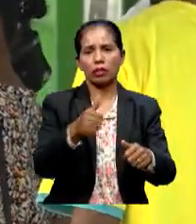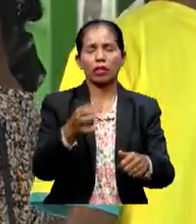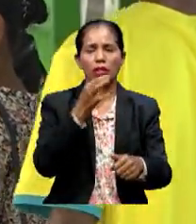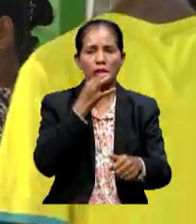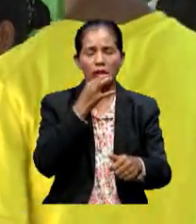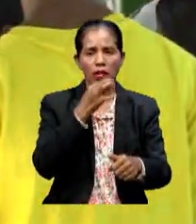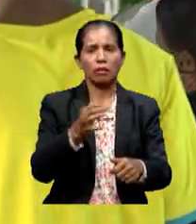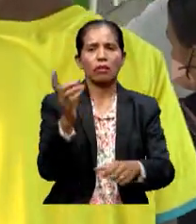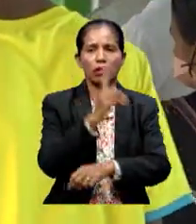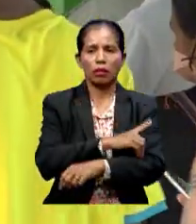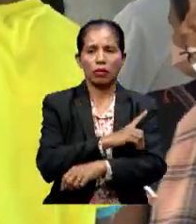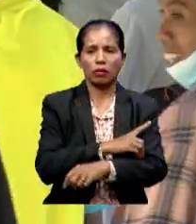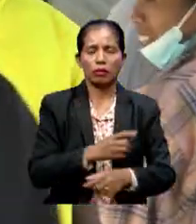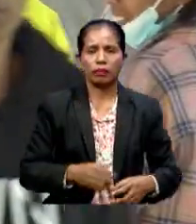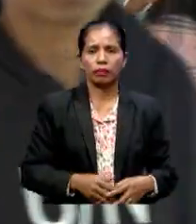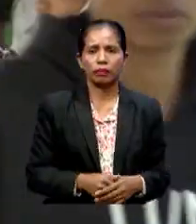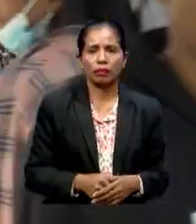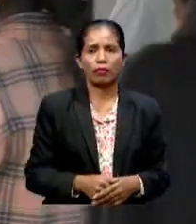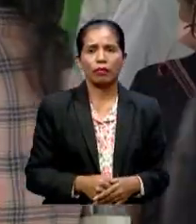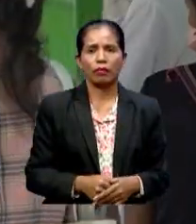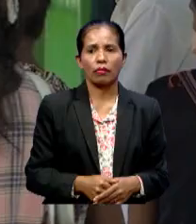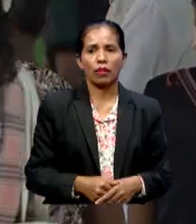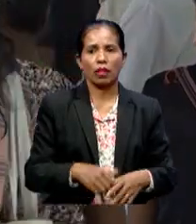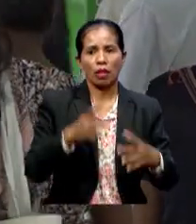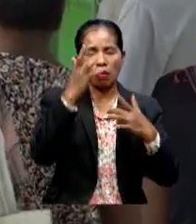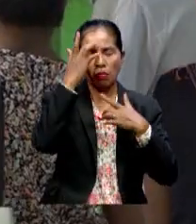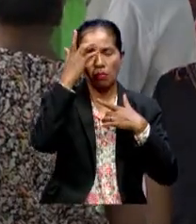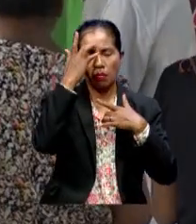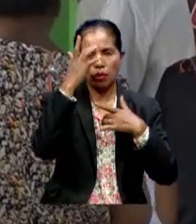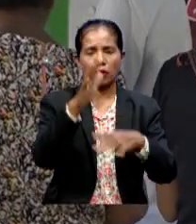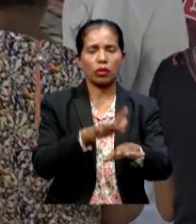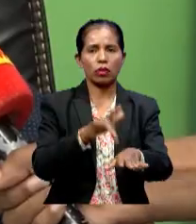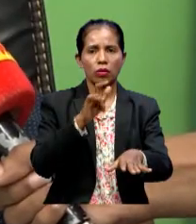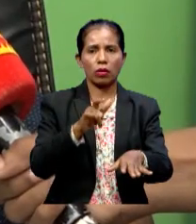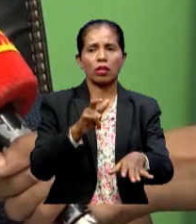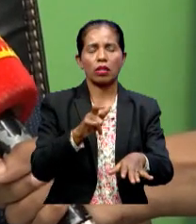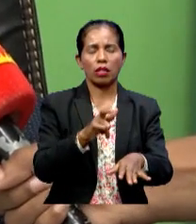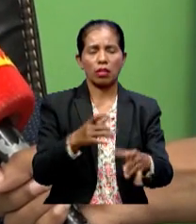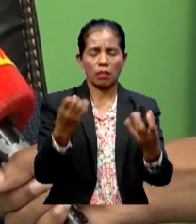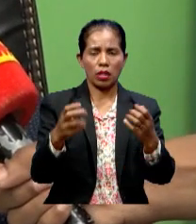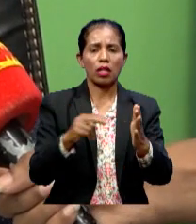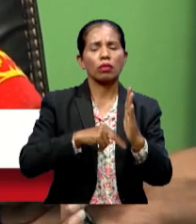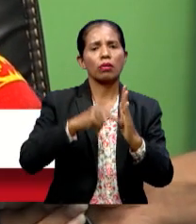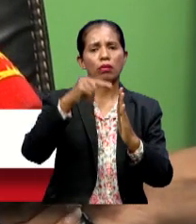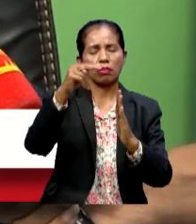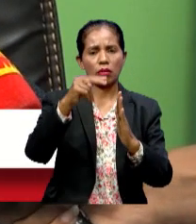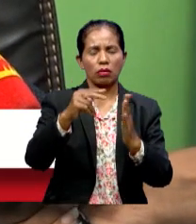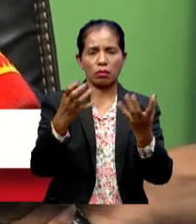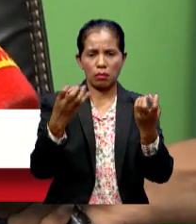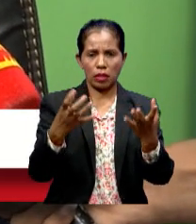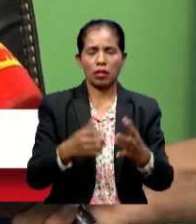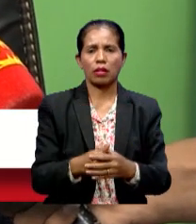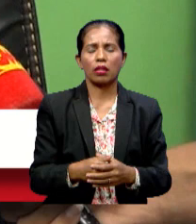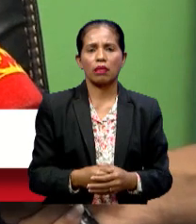nebe konsumu. Moras diabetes mos agora nene ne numeru makas ya